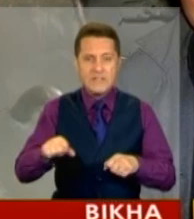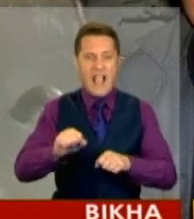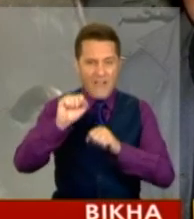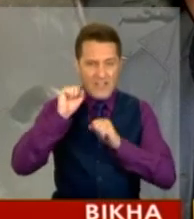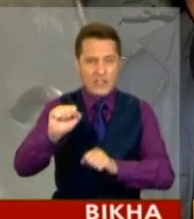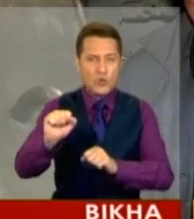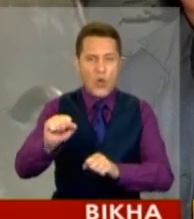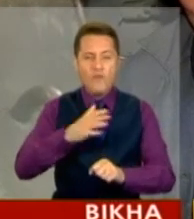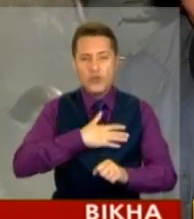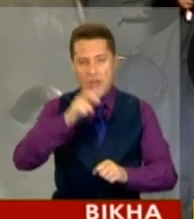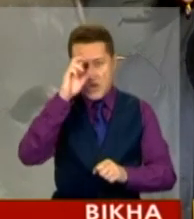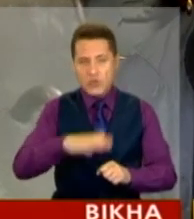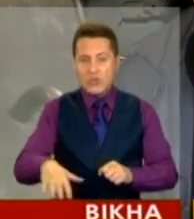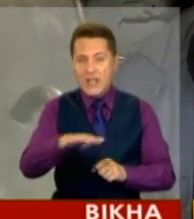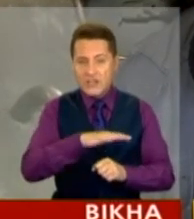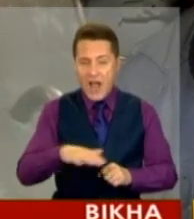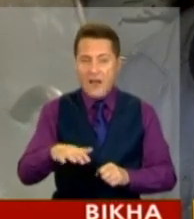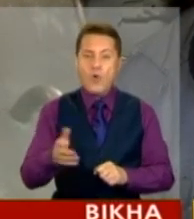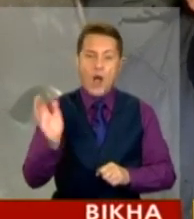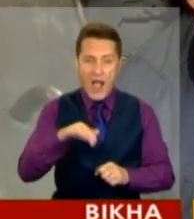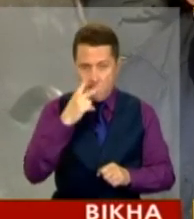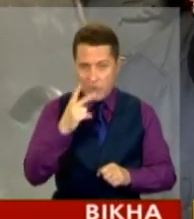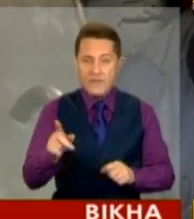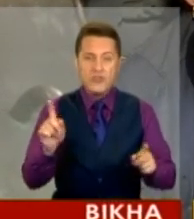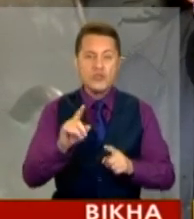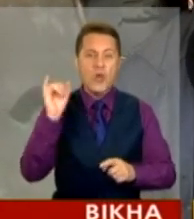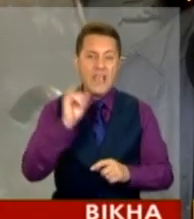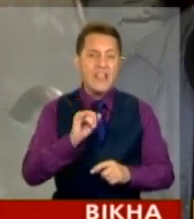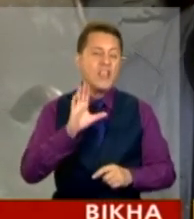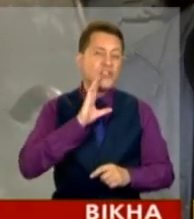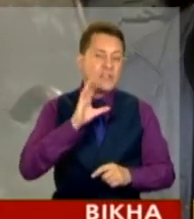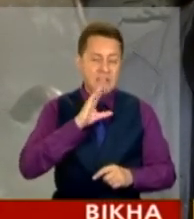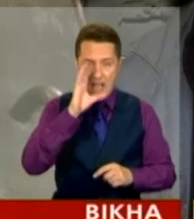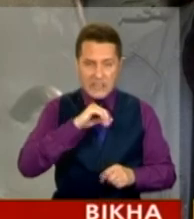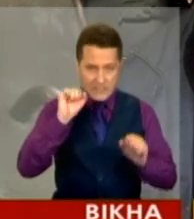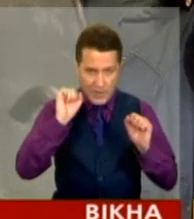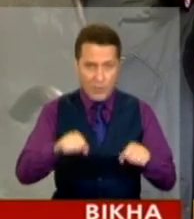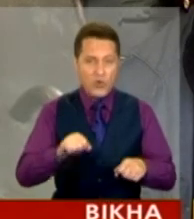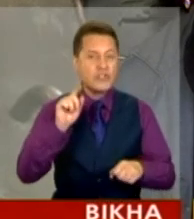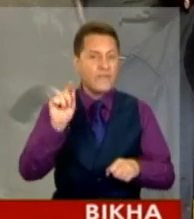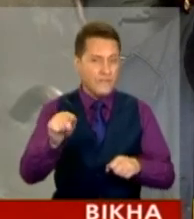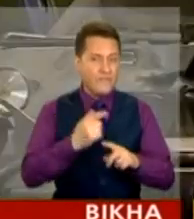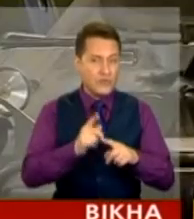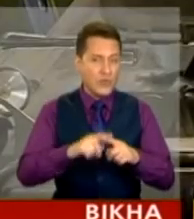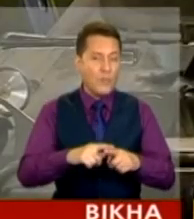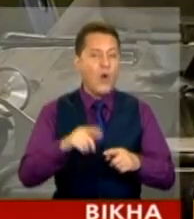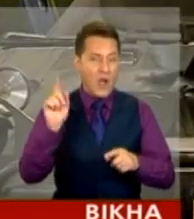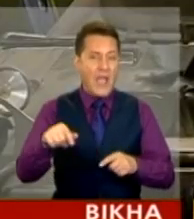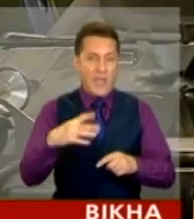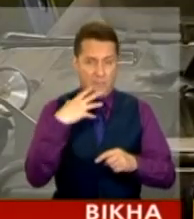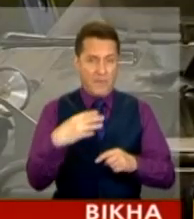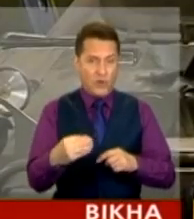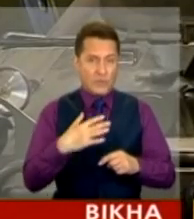відстоювати нашу державу. Тому хай вони подивляться, що жінки спроможні в цьому, і хай беруть з нас приклад. Нині